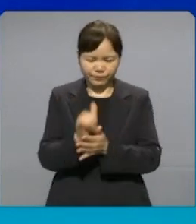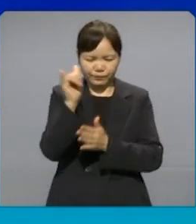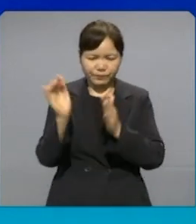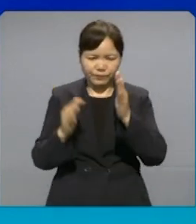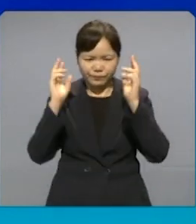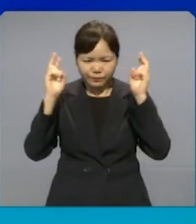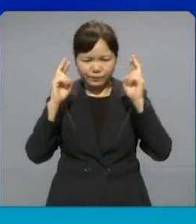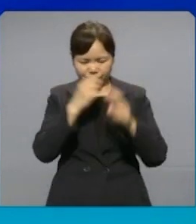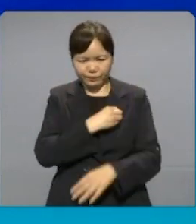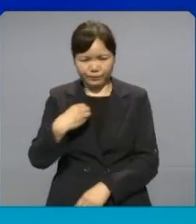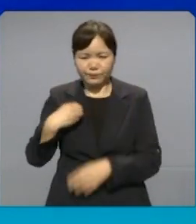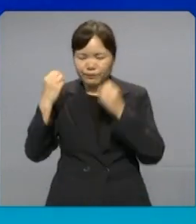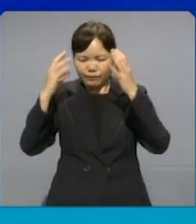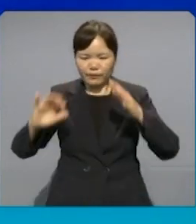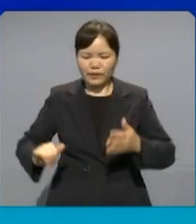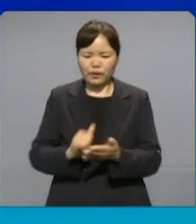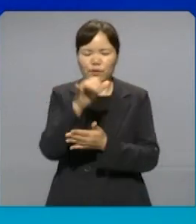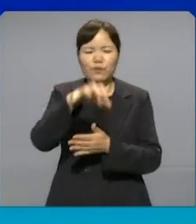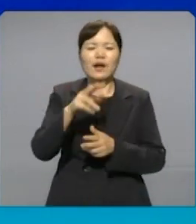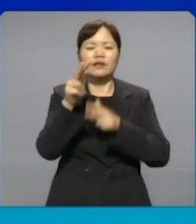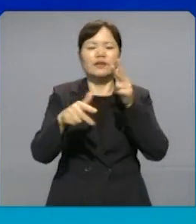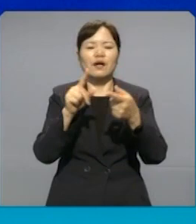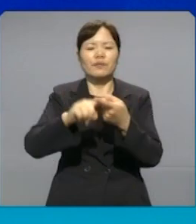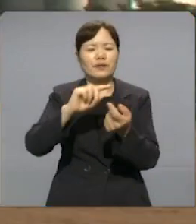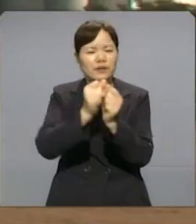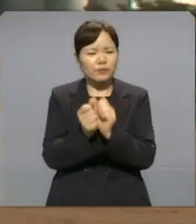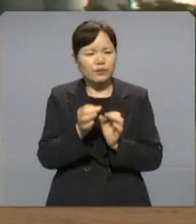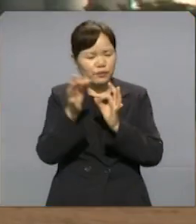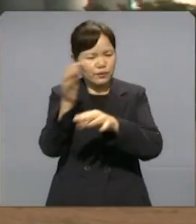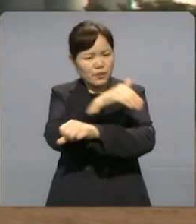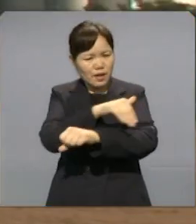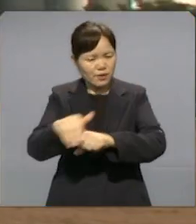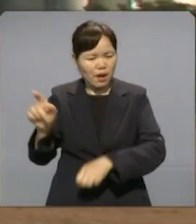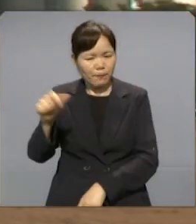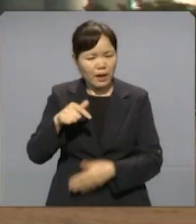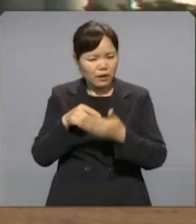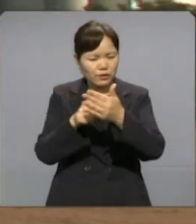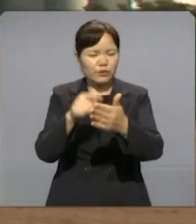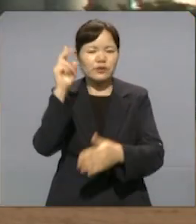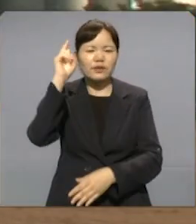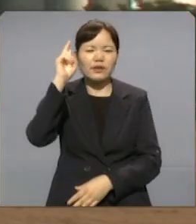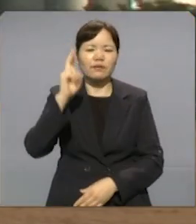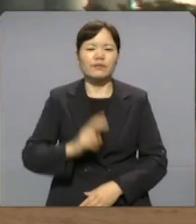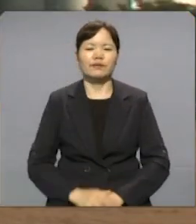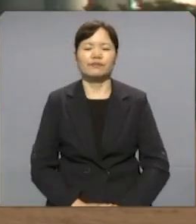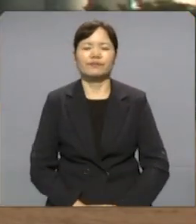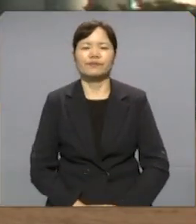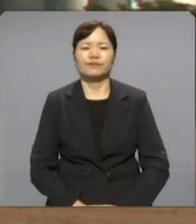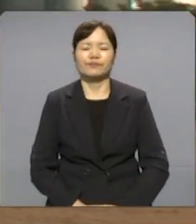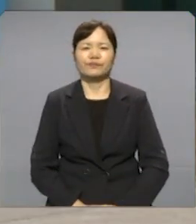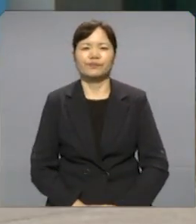인천국제공항공사의 폴란드 신공항 사업에 대한 지분 투자 계획이 탄력을 받을 것으로 전망됩니다.